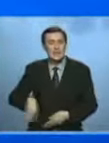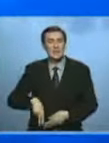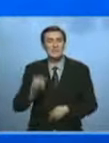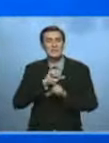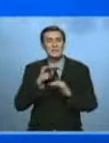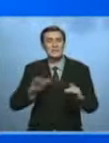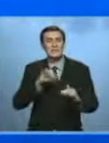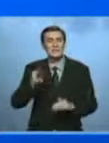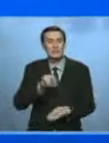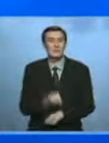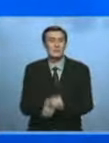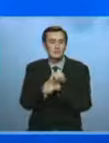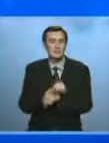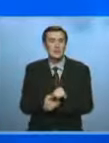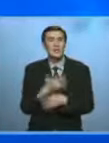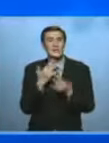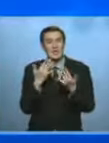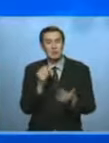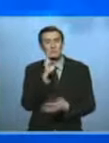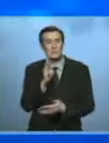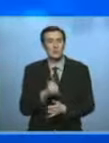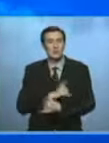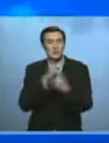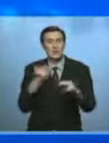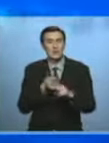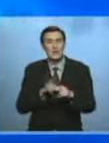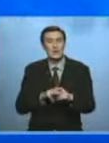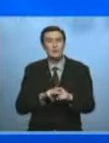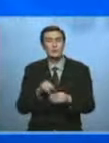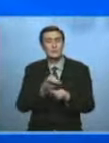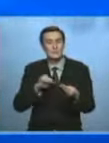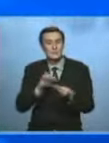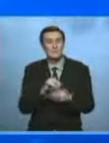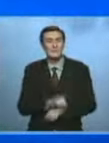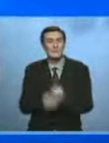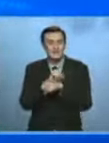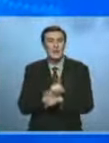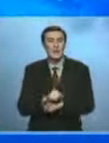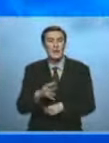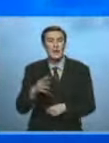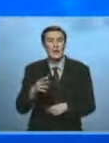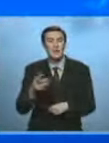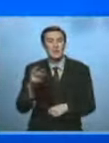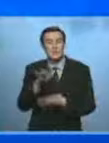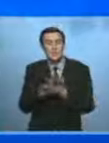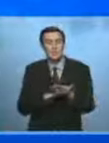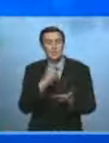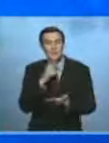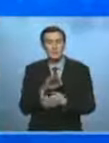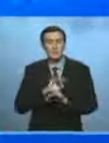забастовку они требуют повышения заработной платы это не первая акция протеста среди работников детсадов мнения сторон выслушала наш